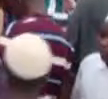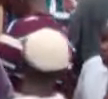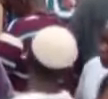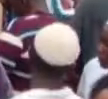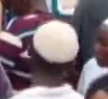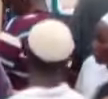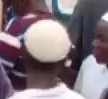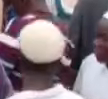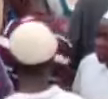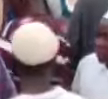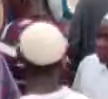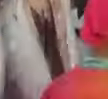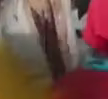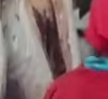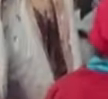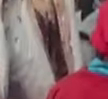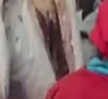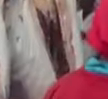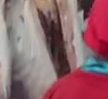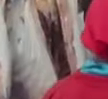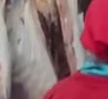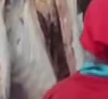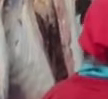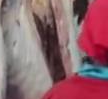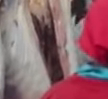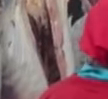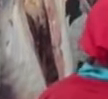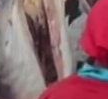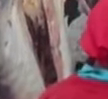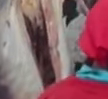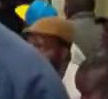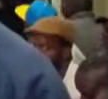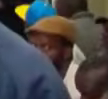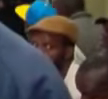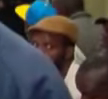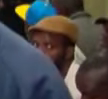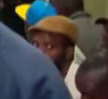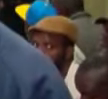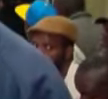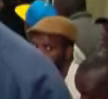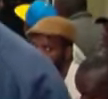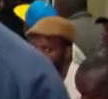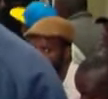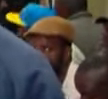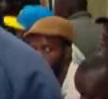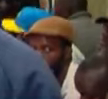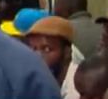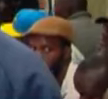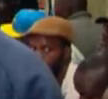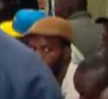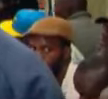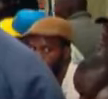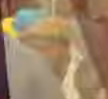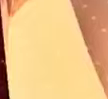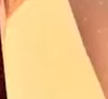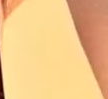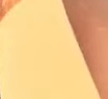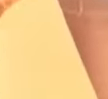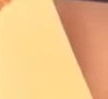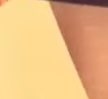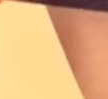Abakinjaji mu lufula bakaaba. Ennyama edibidde ku midaala. Naye mu kiseera kino olw'ensonga nti abantu baavu nnyo.